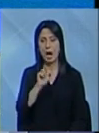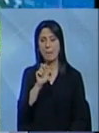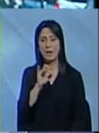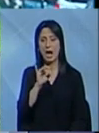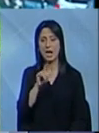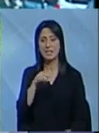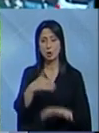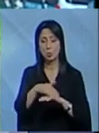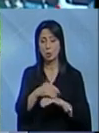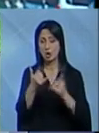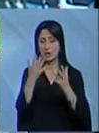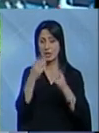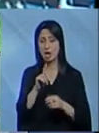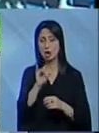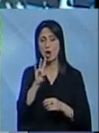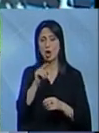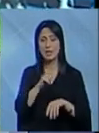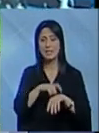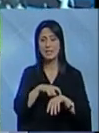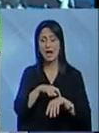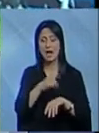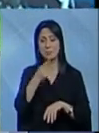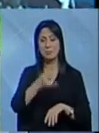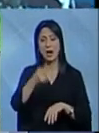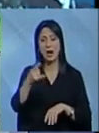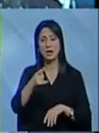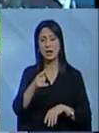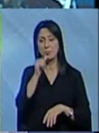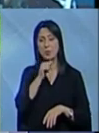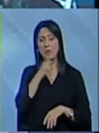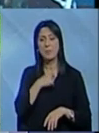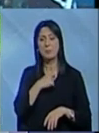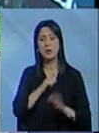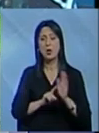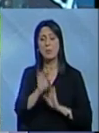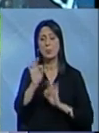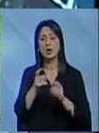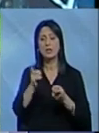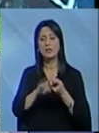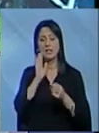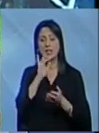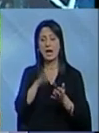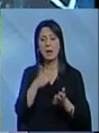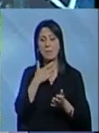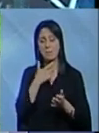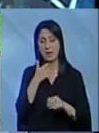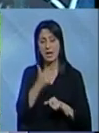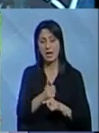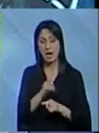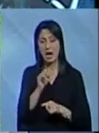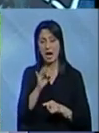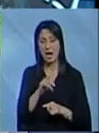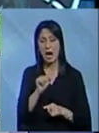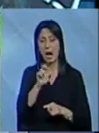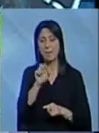აფხაზის და მიმდებარე ქუჩებზე დღეიდან ზონალურ საათობრივი პარკირება ამოქმედდა. საპილოტე პროექტის დაწყებასთან დაკავშირებით დედაქალაქის მერი კახაკალაძე